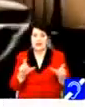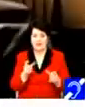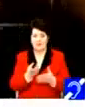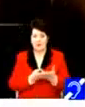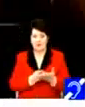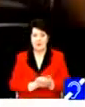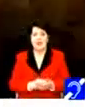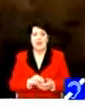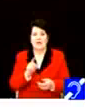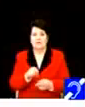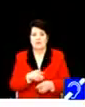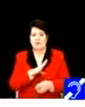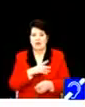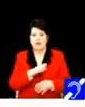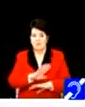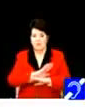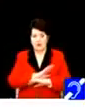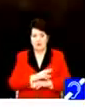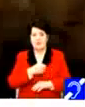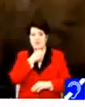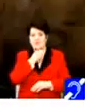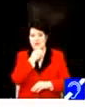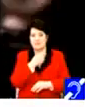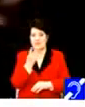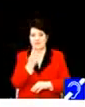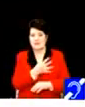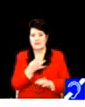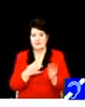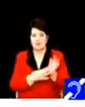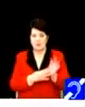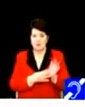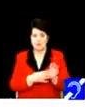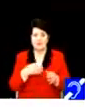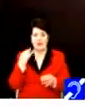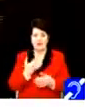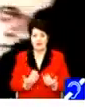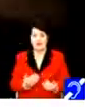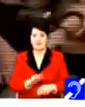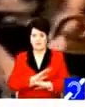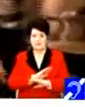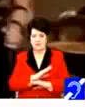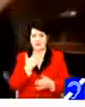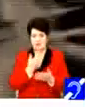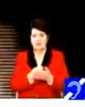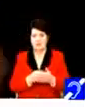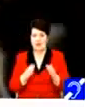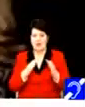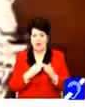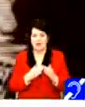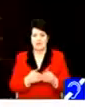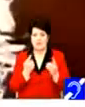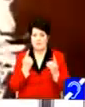Kate Flynn, solistul trupei The Prodigy, a murit la vârsta de 49 de ani. Muzicianul a fost găsit astăzi fără suflare în locuința sa din Marea